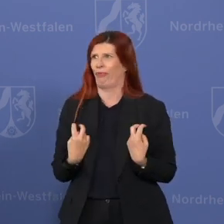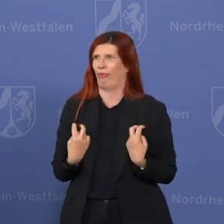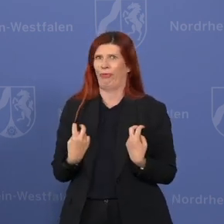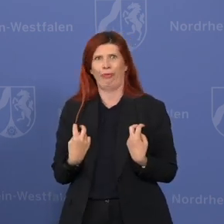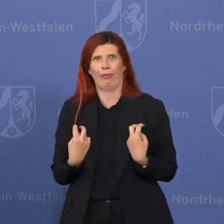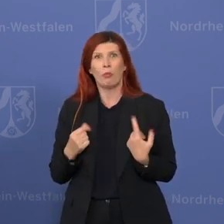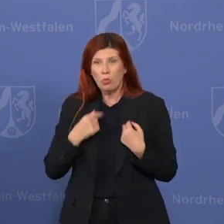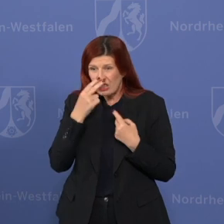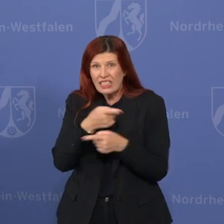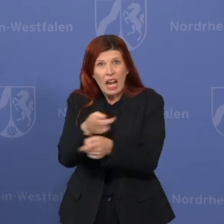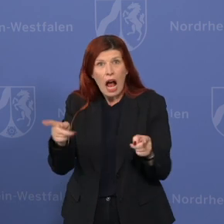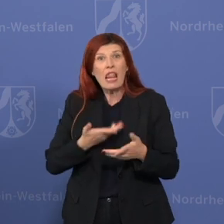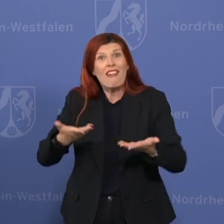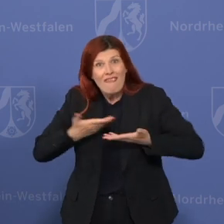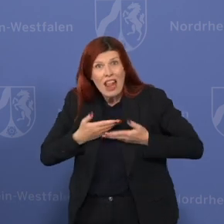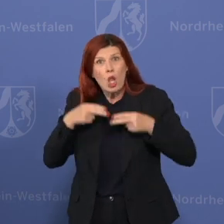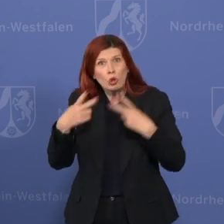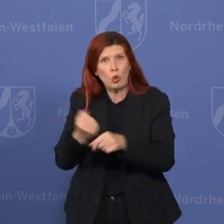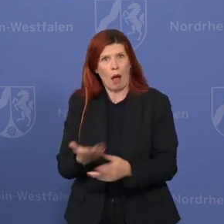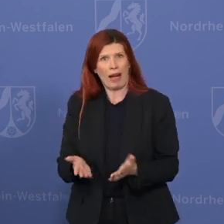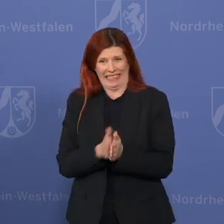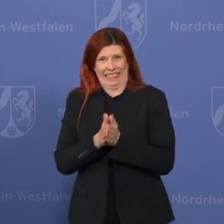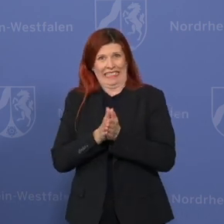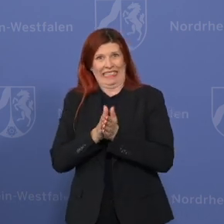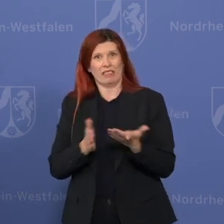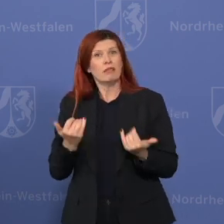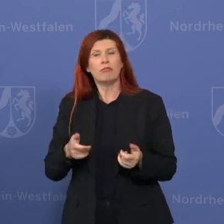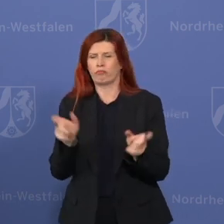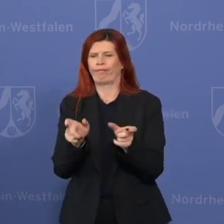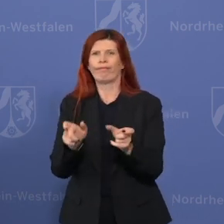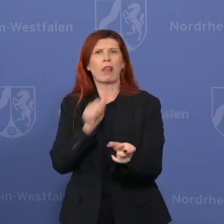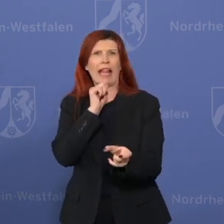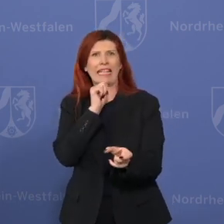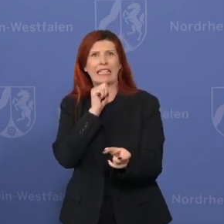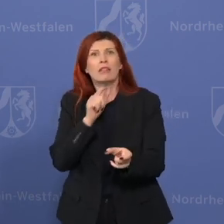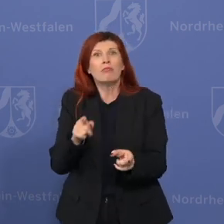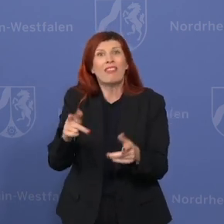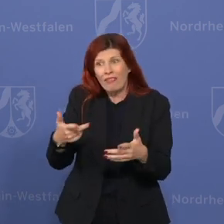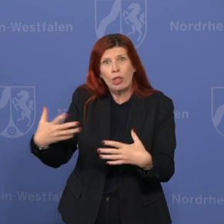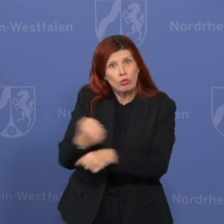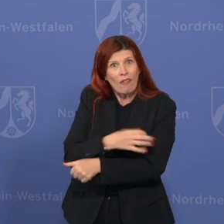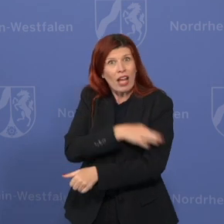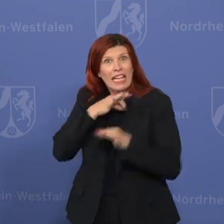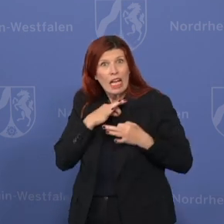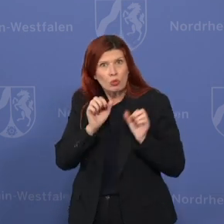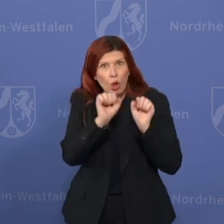wollen wieder arbeiten. Wo immer das erlaubt ist, muss das auch möglich sein. Und sie wollen auch,